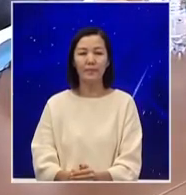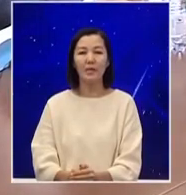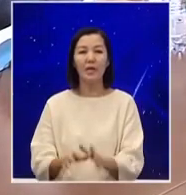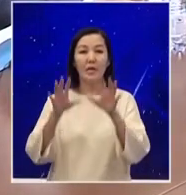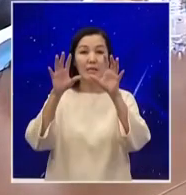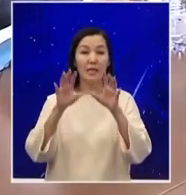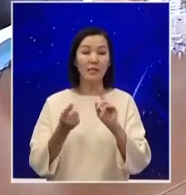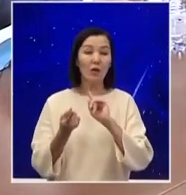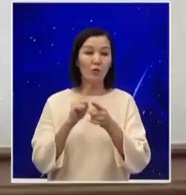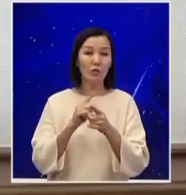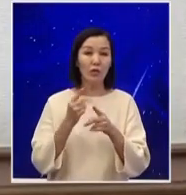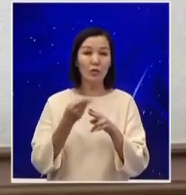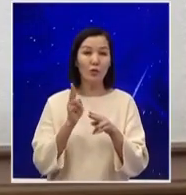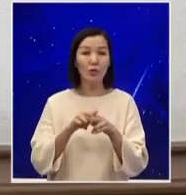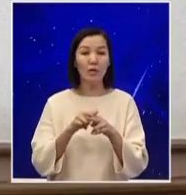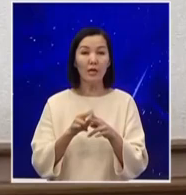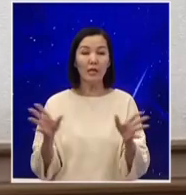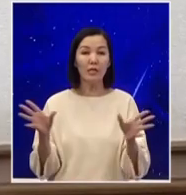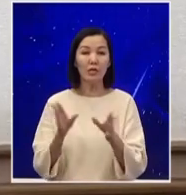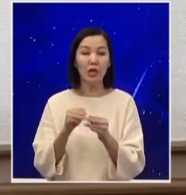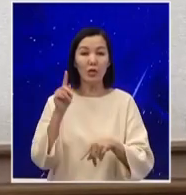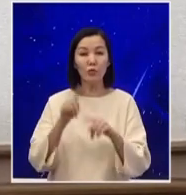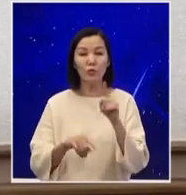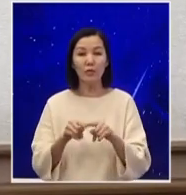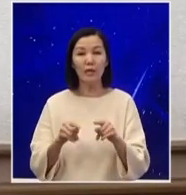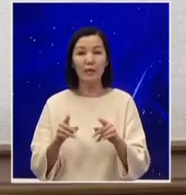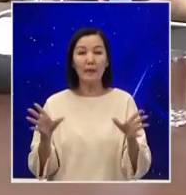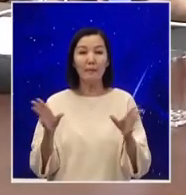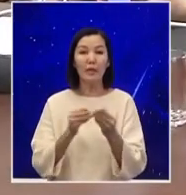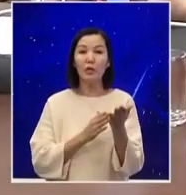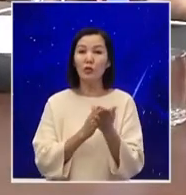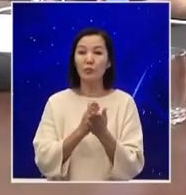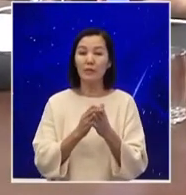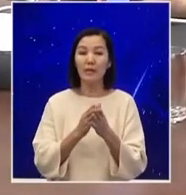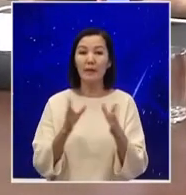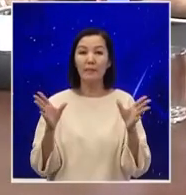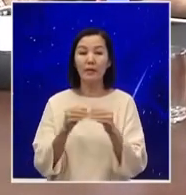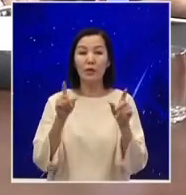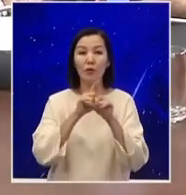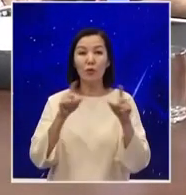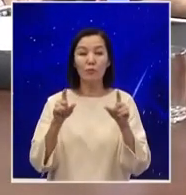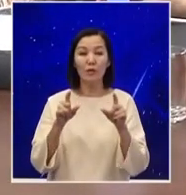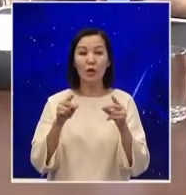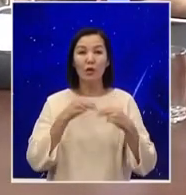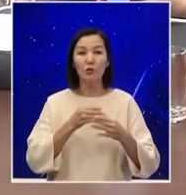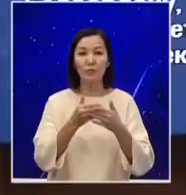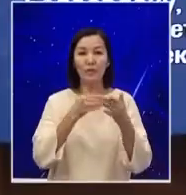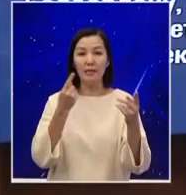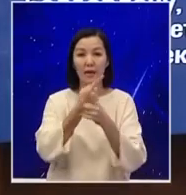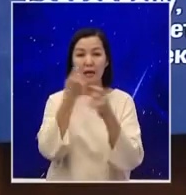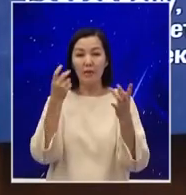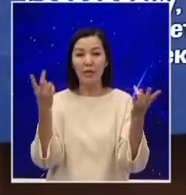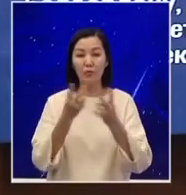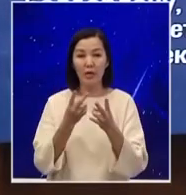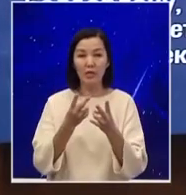өзгерістер елеулі. Жақын туыстардың бірлескен жұмысына шектеу. Енді туысқандар бір ұйымда немесе мекемеде жұмыс істесе, алдын ала хабарлануы